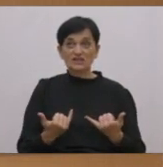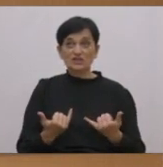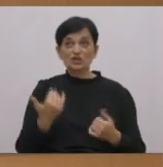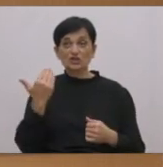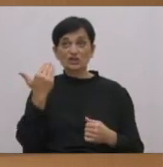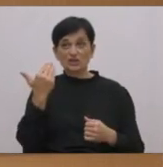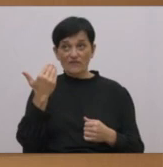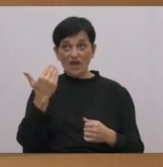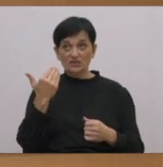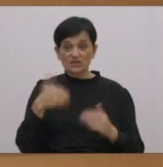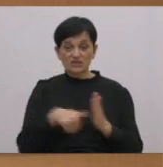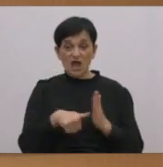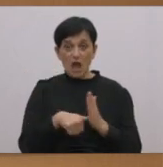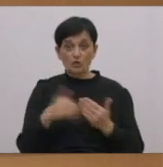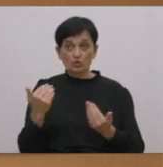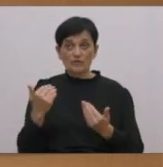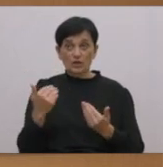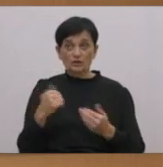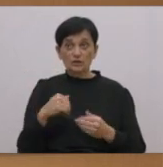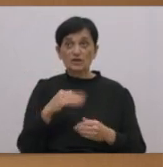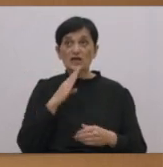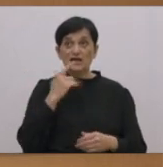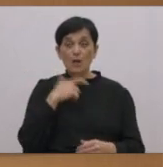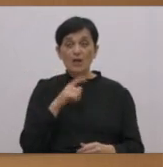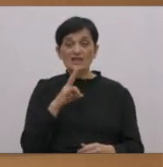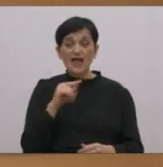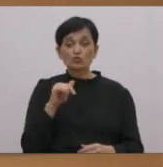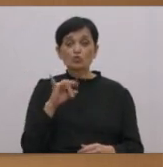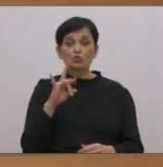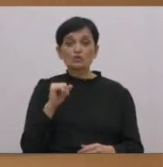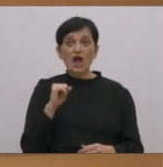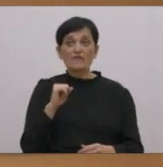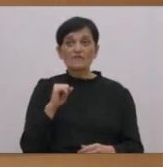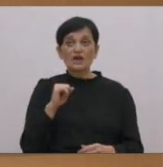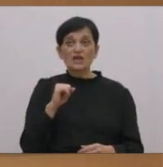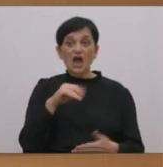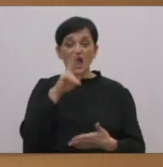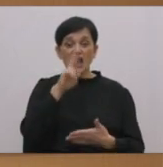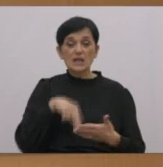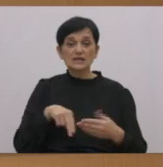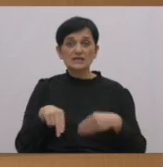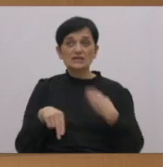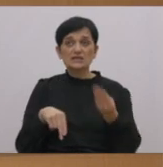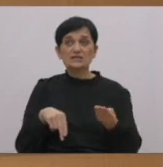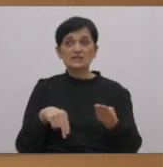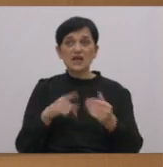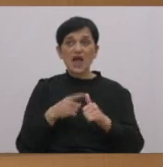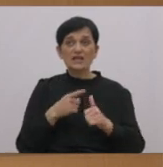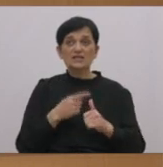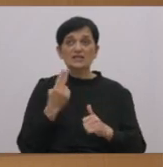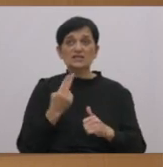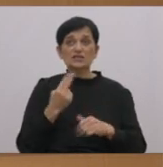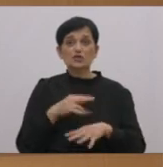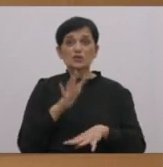თქვენი წყალობით. დღეს ქალბატონმა ნათია თურნავამ გასცა ლიცენზია ეგრეთ წოდებული ციფრული